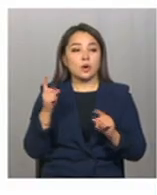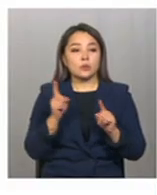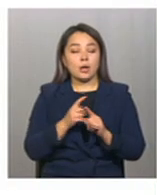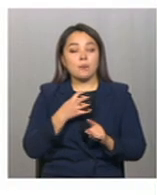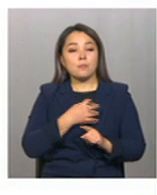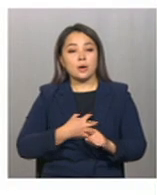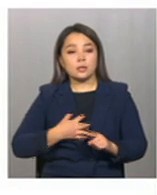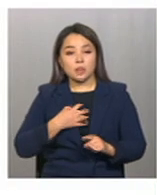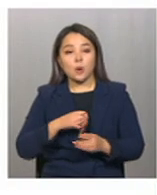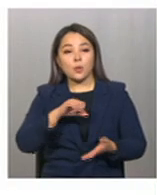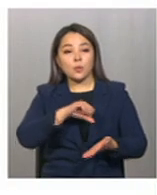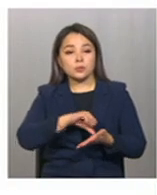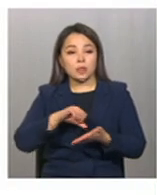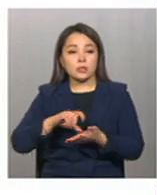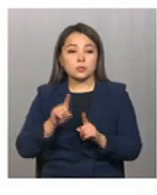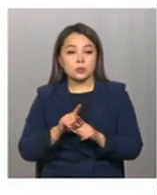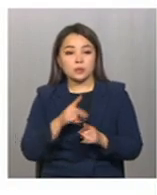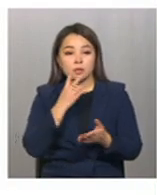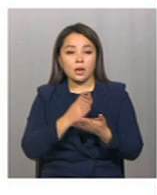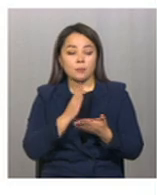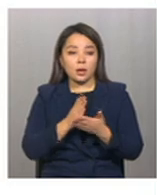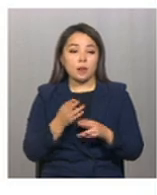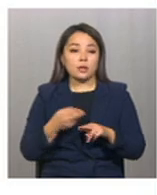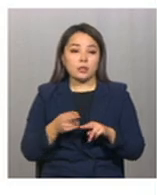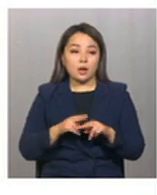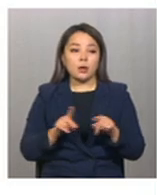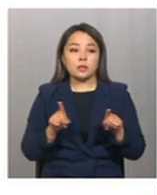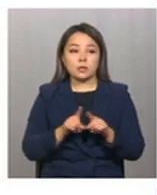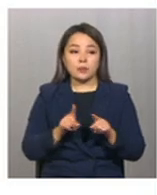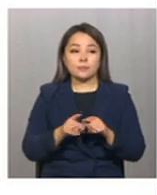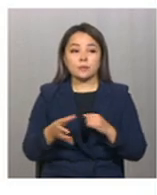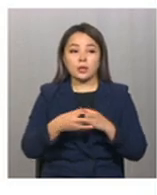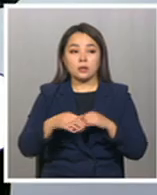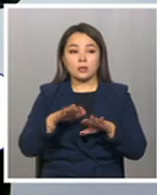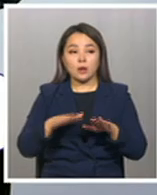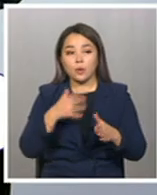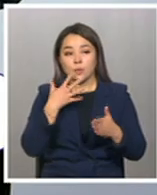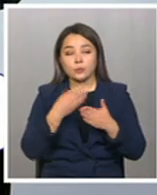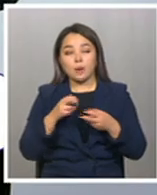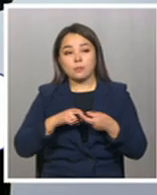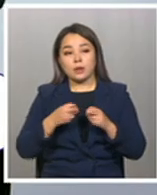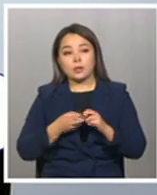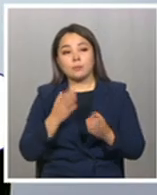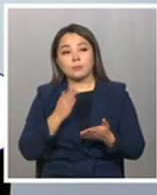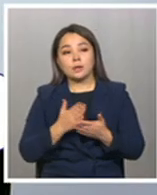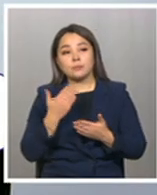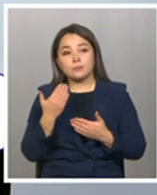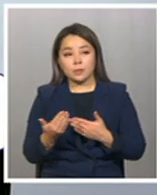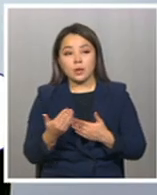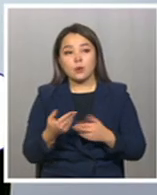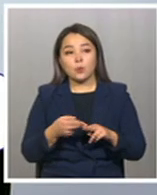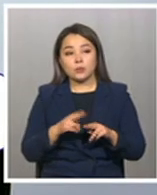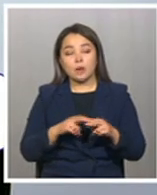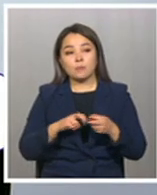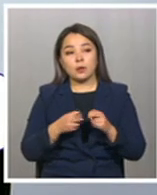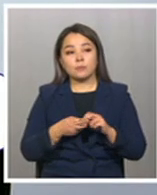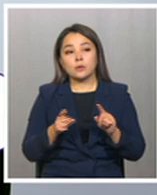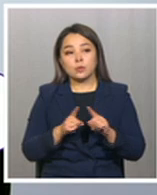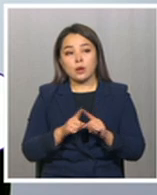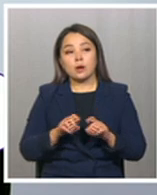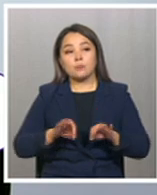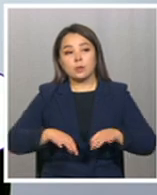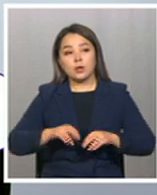маңызды учаскелері бар. Енді дегенмен бұл аймақтың да өзіндік проблемалары бар. Ол проблемалар машина